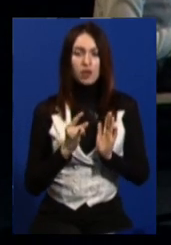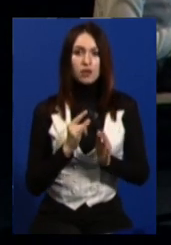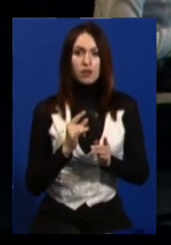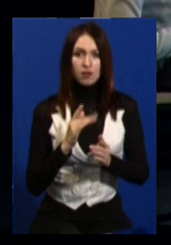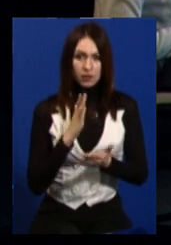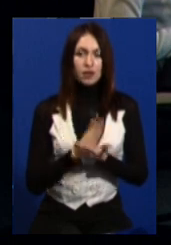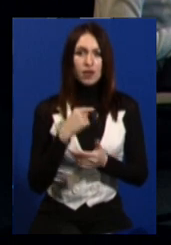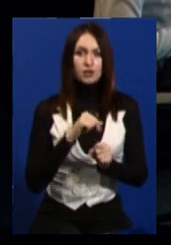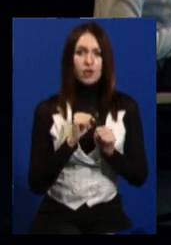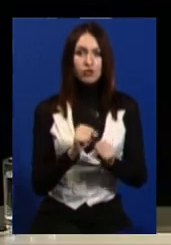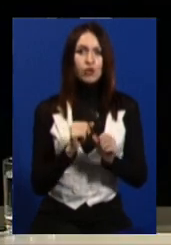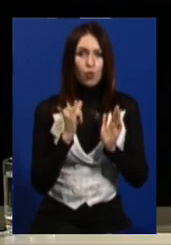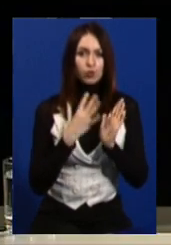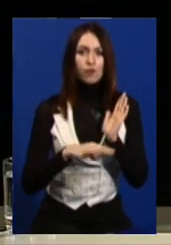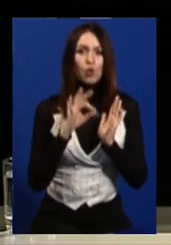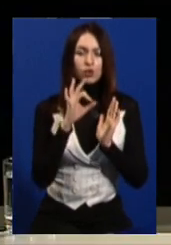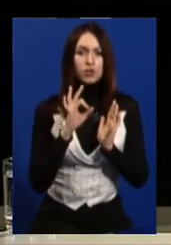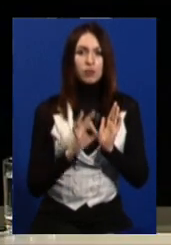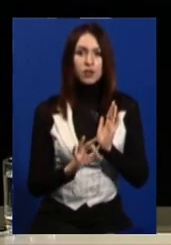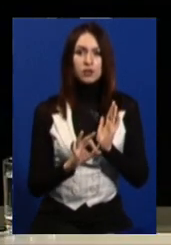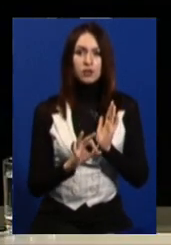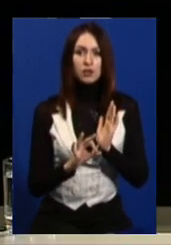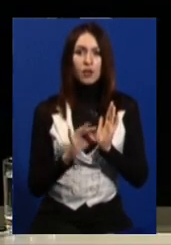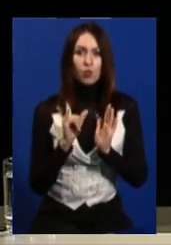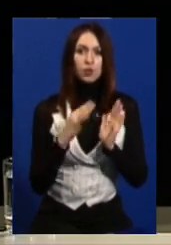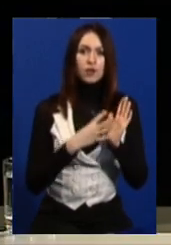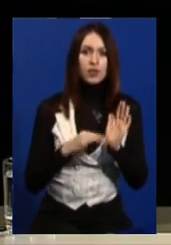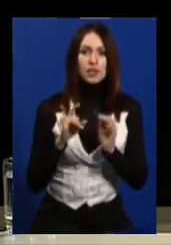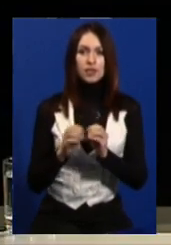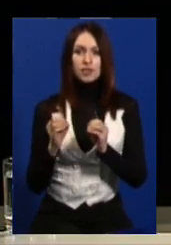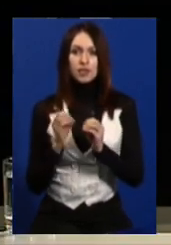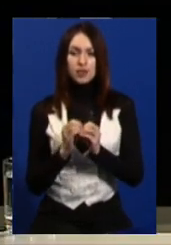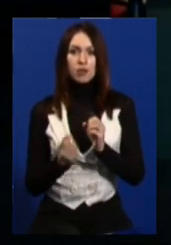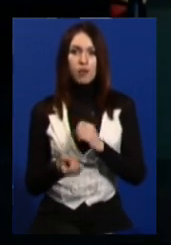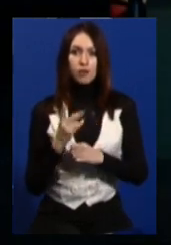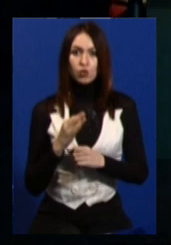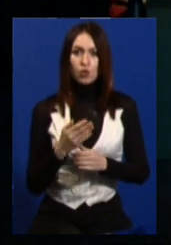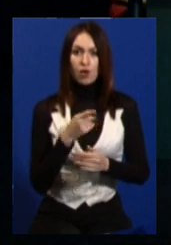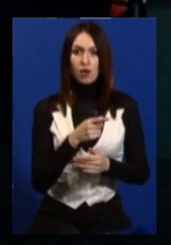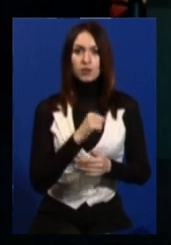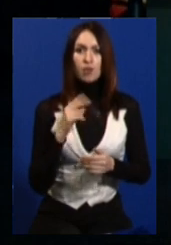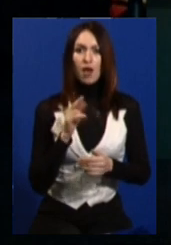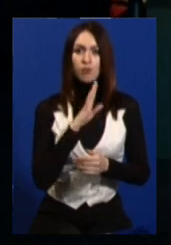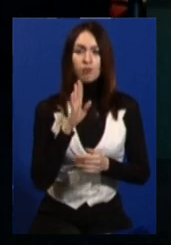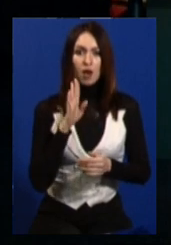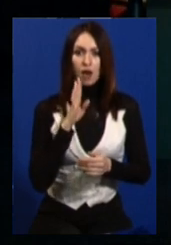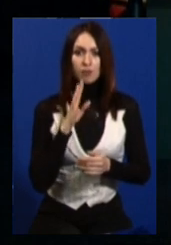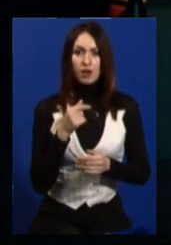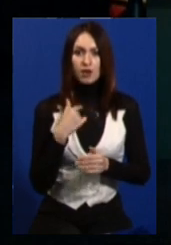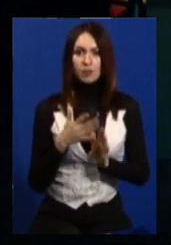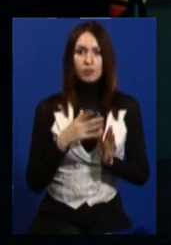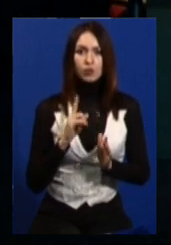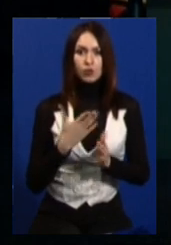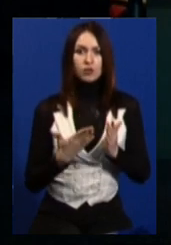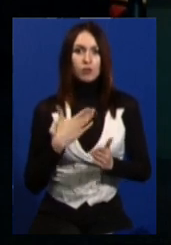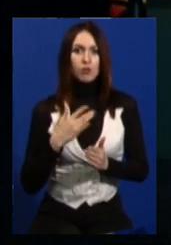защитою. Тобто защита вирабатується у 9 із 10. Ну, мені як мамі не легше, якщо там моя дитина буде цією